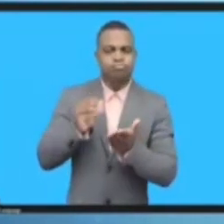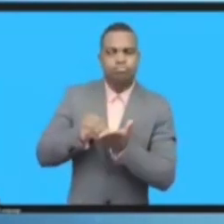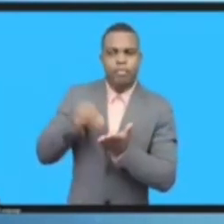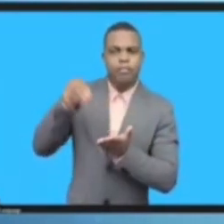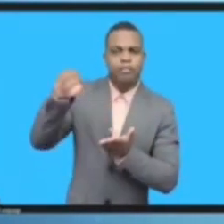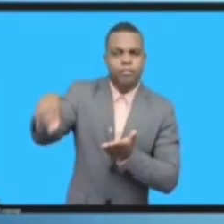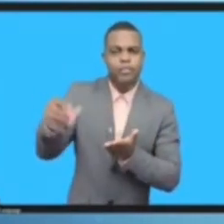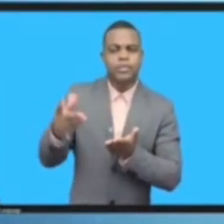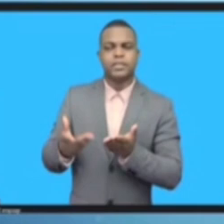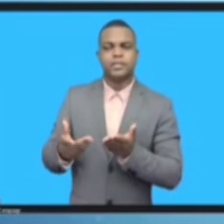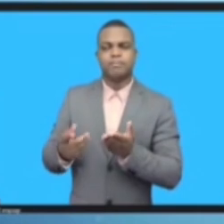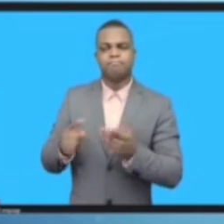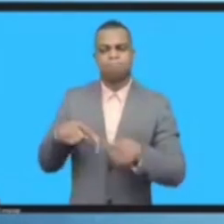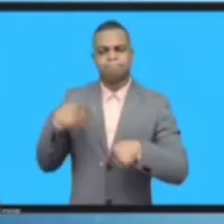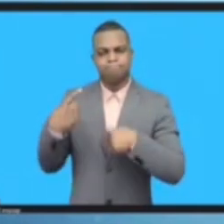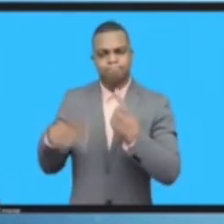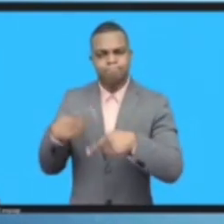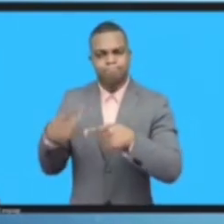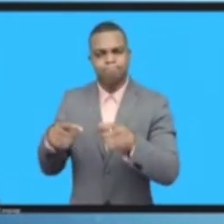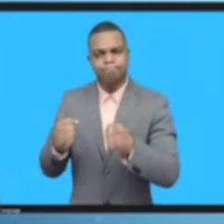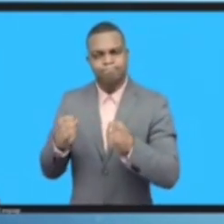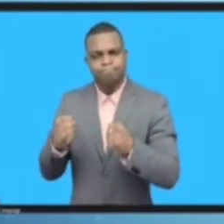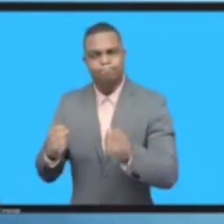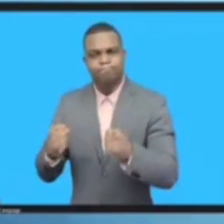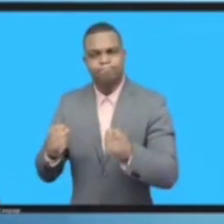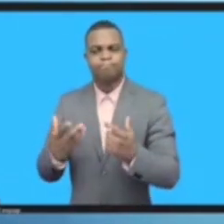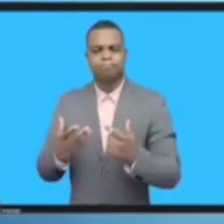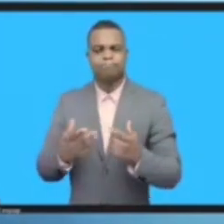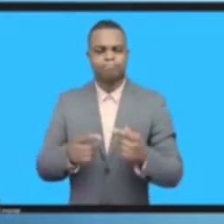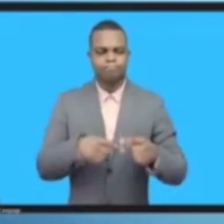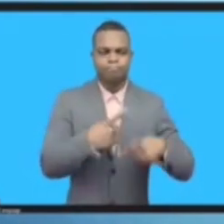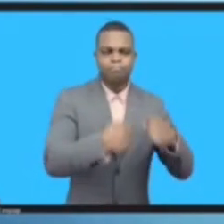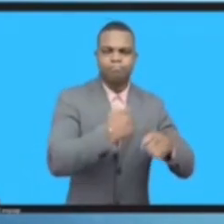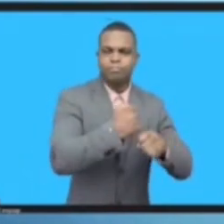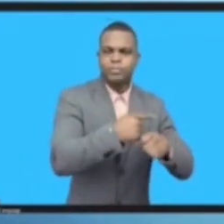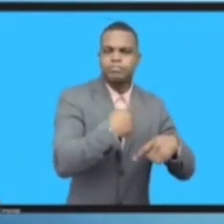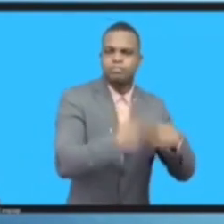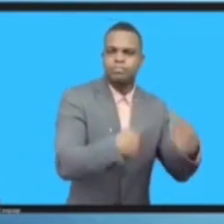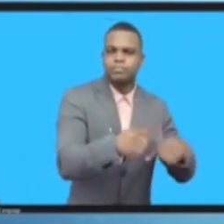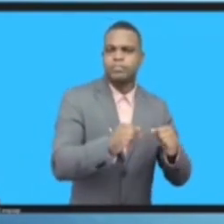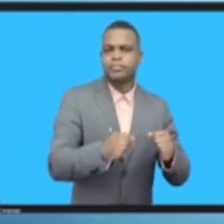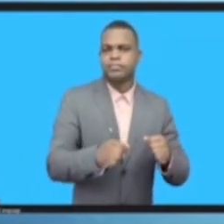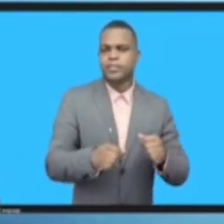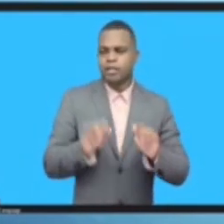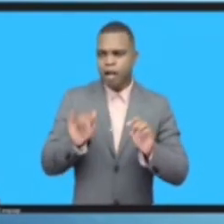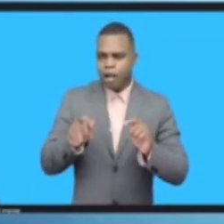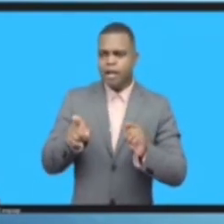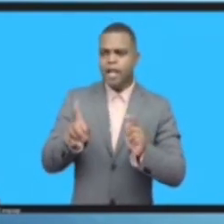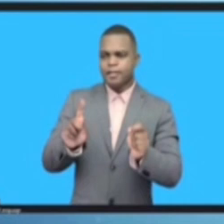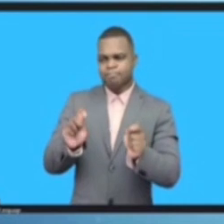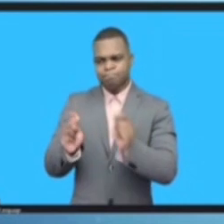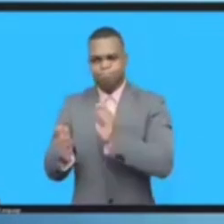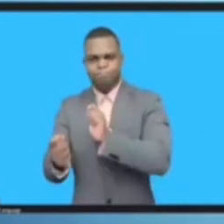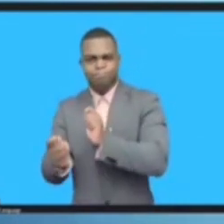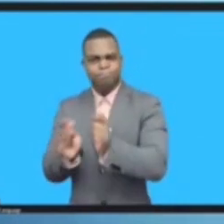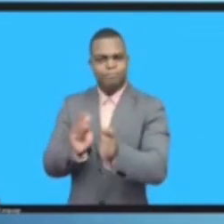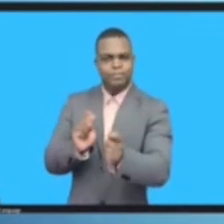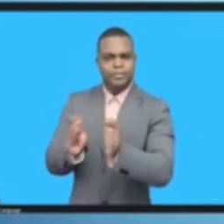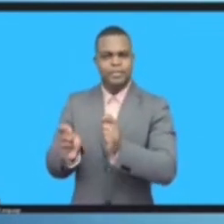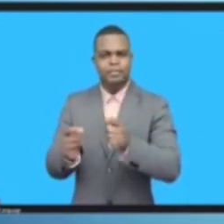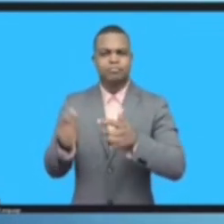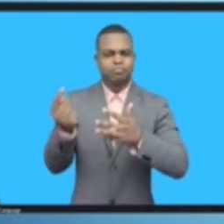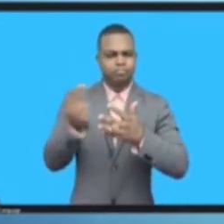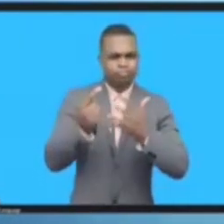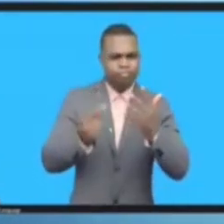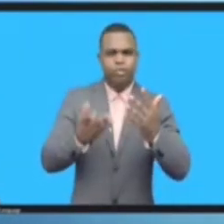en ajouter d'autres. Ces termes vont revenir souvent au cours de cette conférence. On les a déjà prononcés plusieurs fois